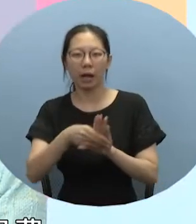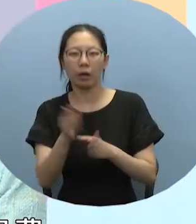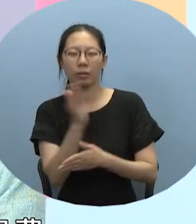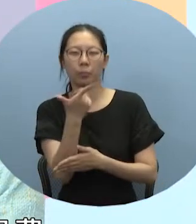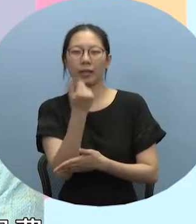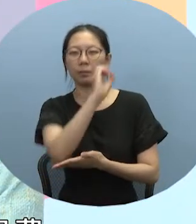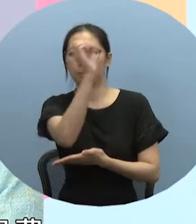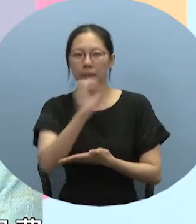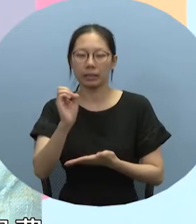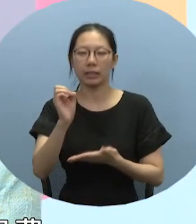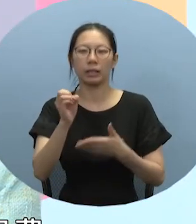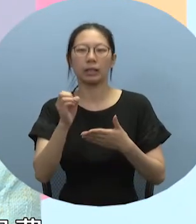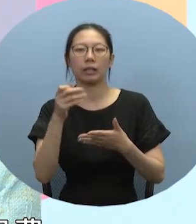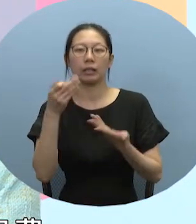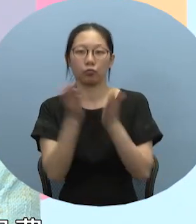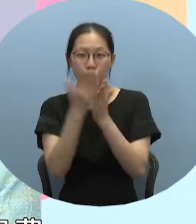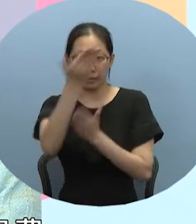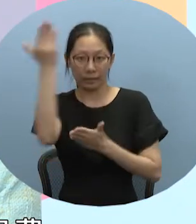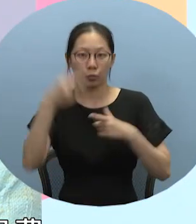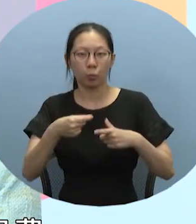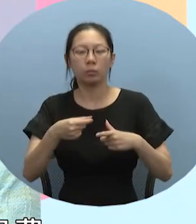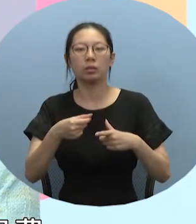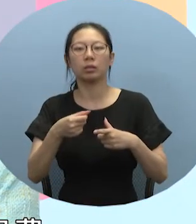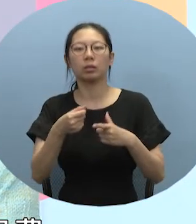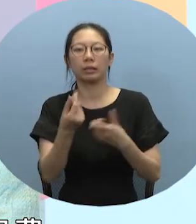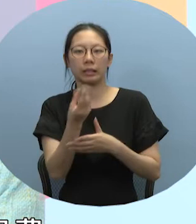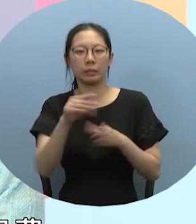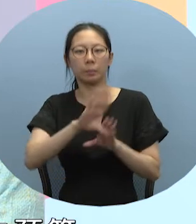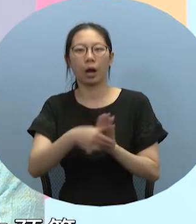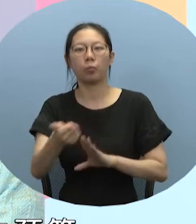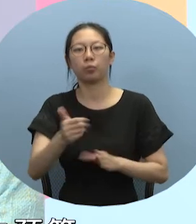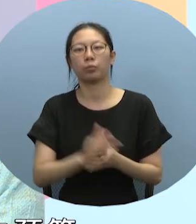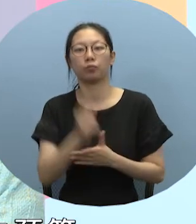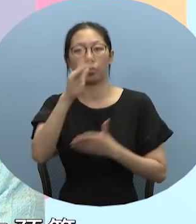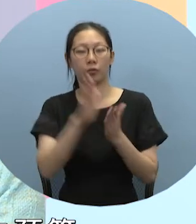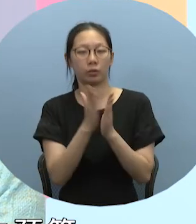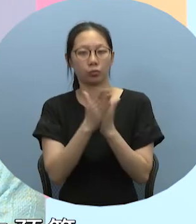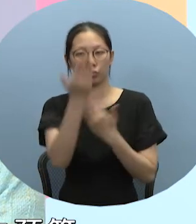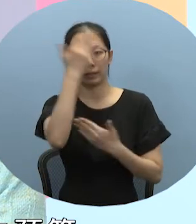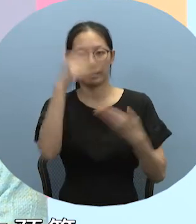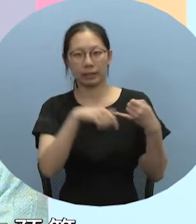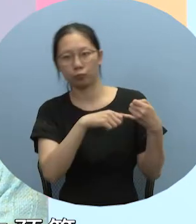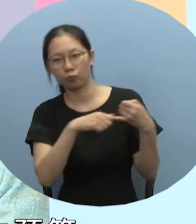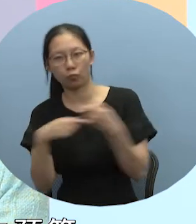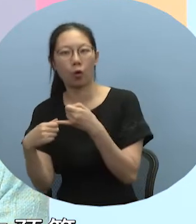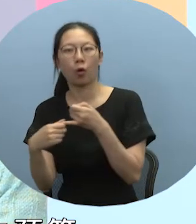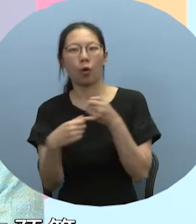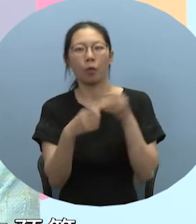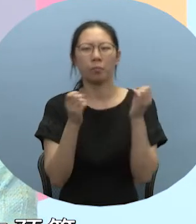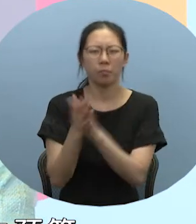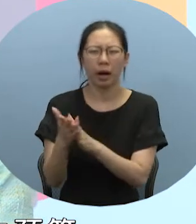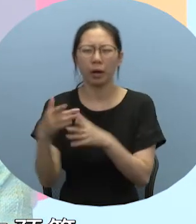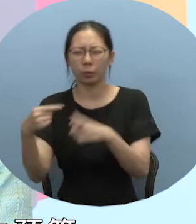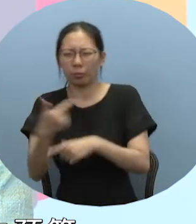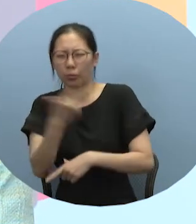約80%參展商的全數參展費。去年書展延期令到參展商大